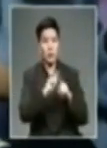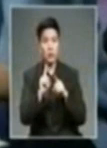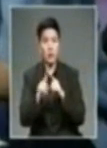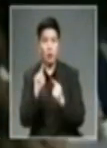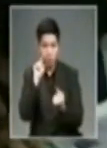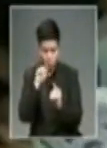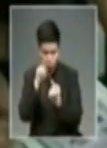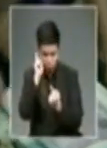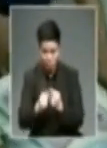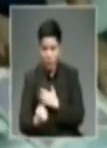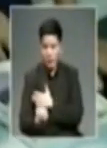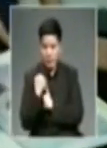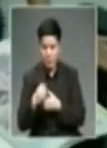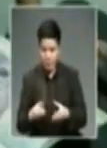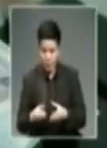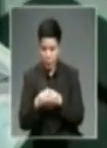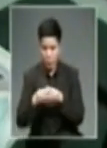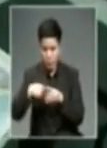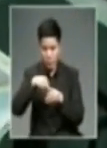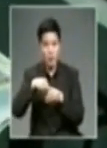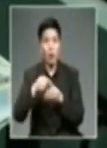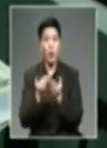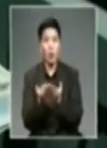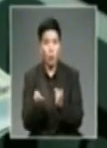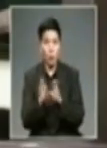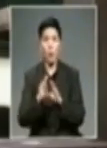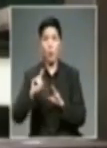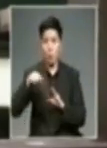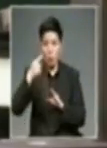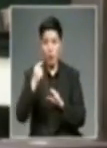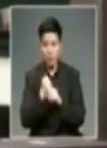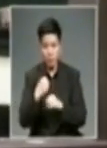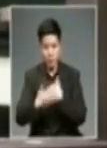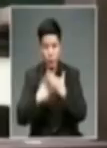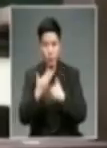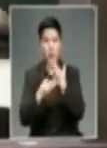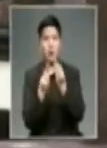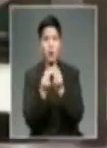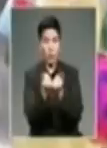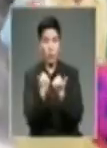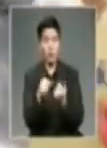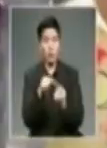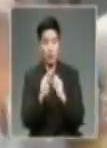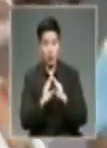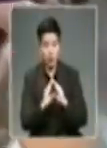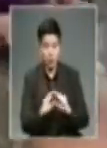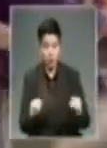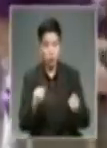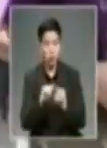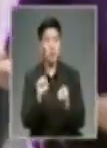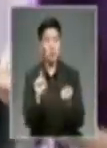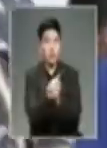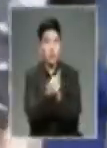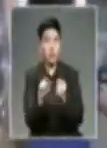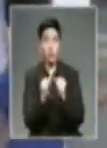ำเป็นจะต้องสร้างความเข้มแข็งหน้าสถาบันแห่งนี้ให้ได้ก่อนโดยเร็วนะครับเช่นกันส่วนการรักษาความสงบสุขของสังคมให้ค